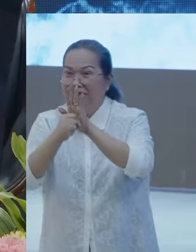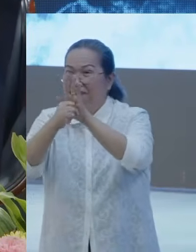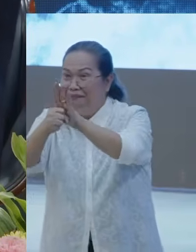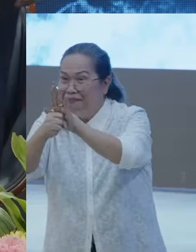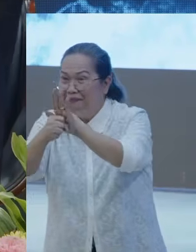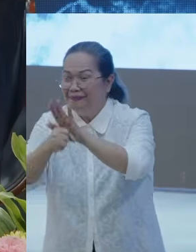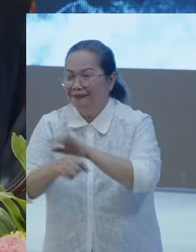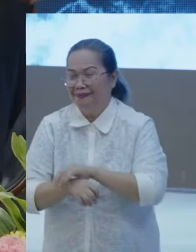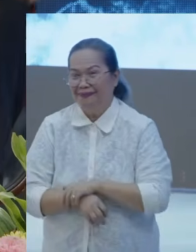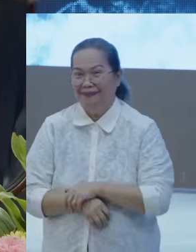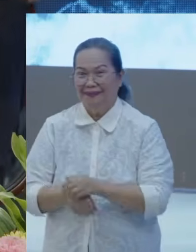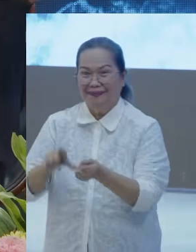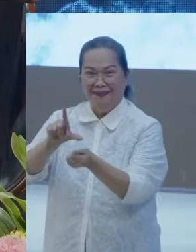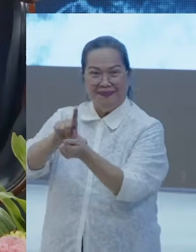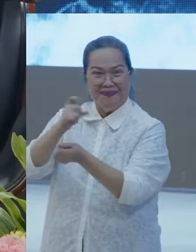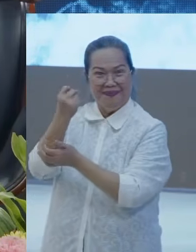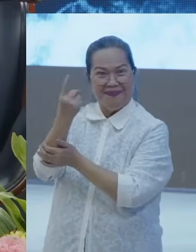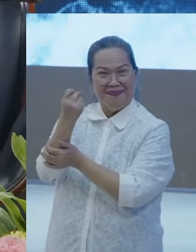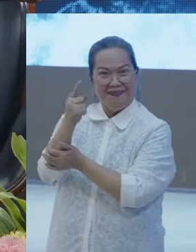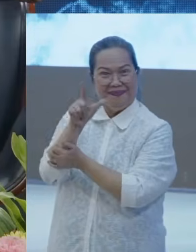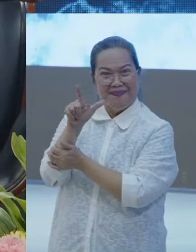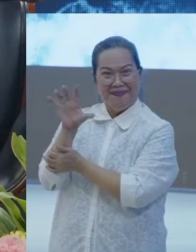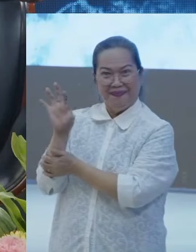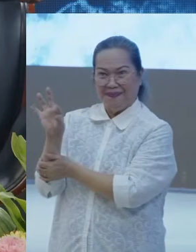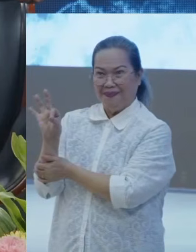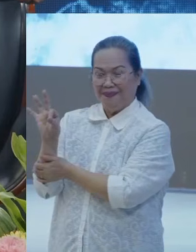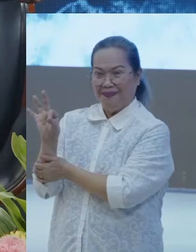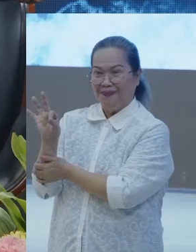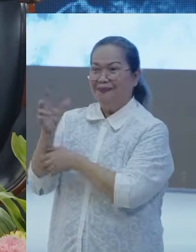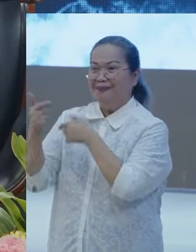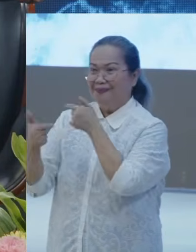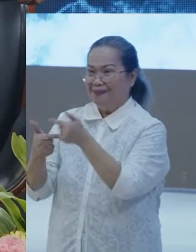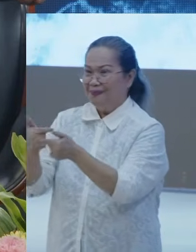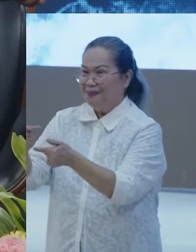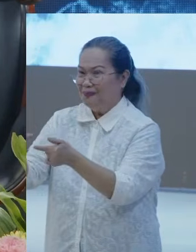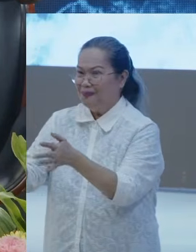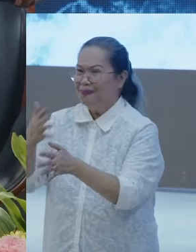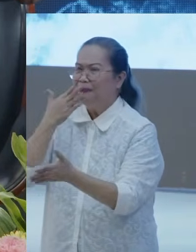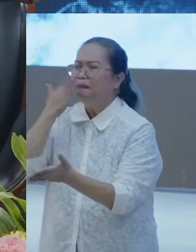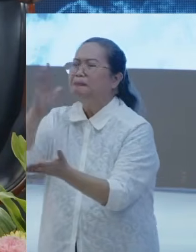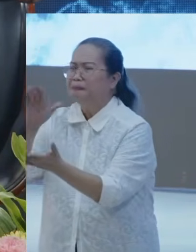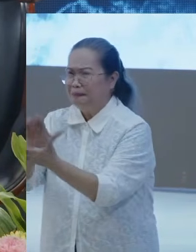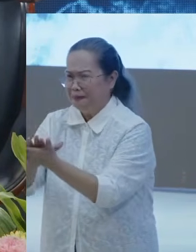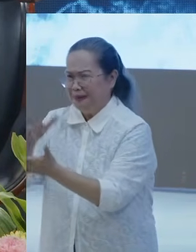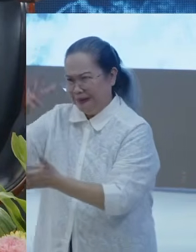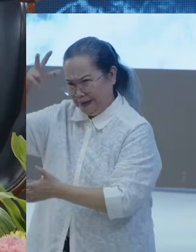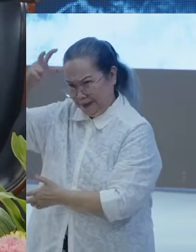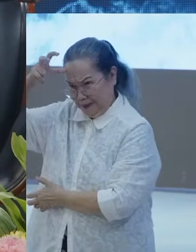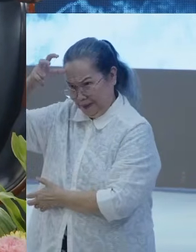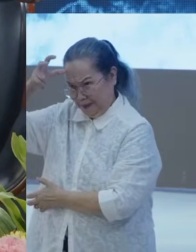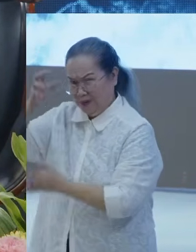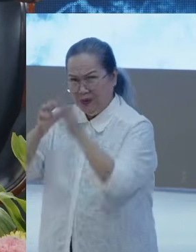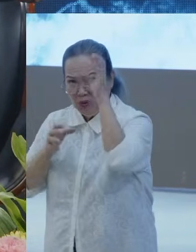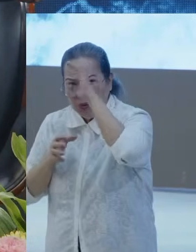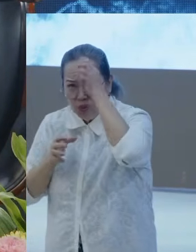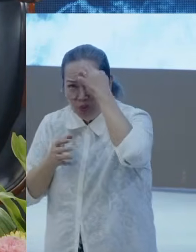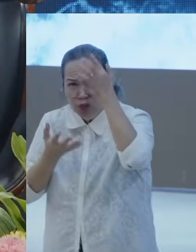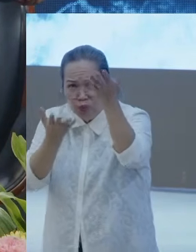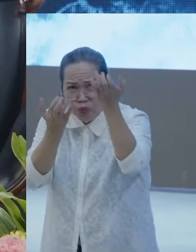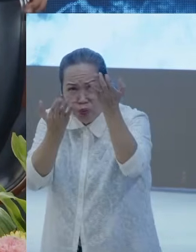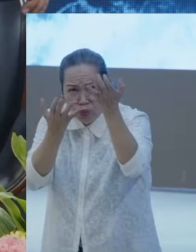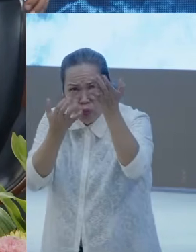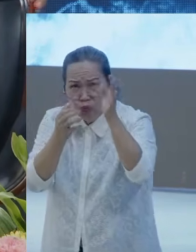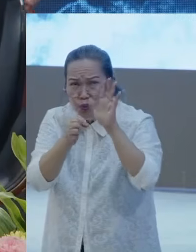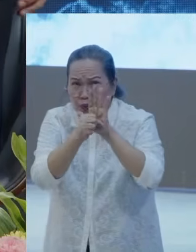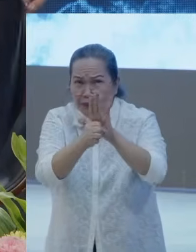Sabi sa Luke 11:29, this generation is an evil generation. It seeks for a sign, but no